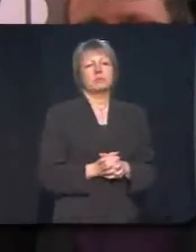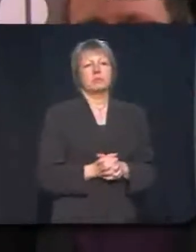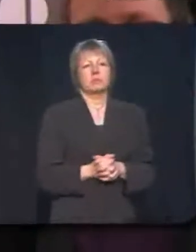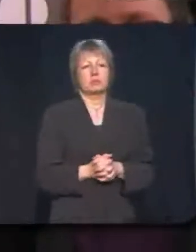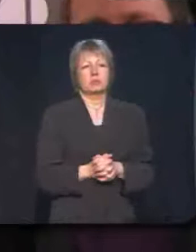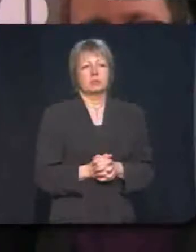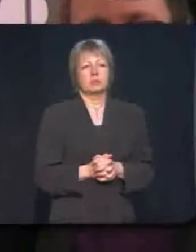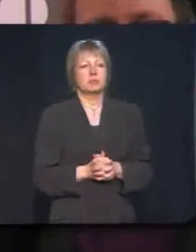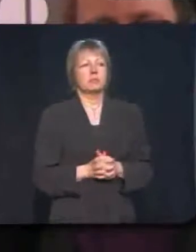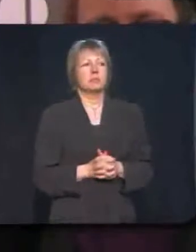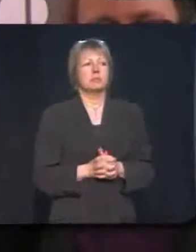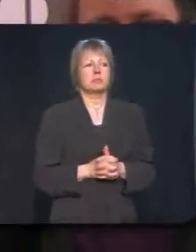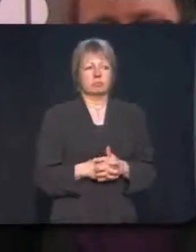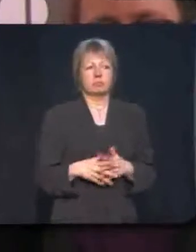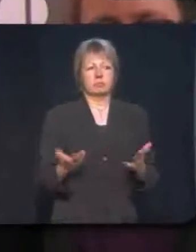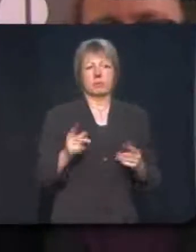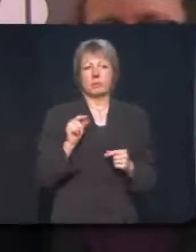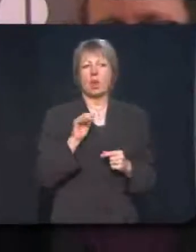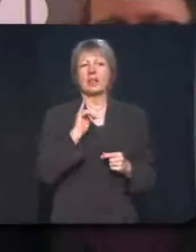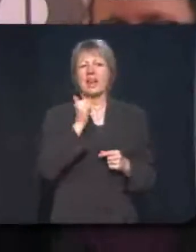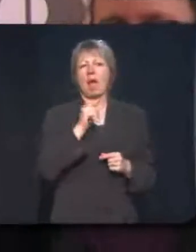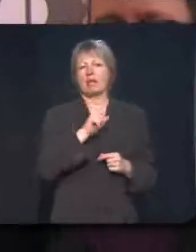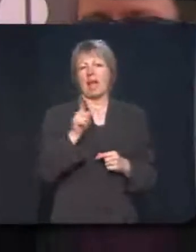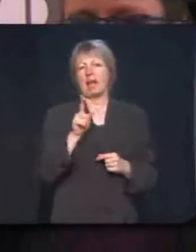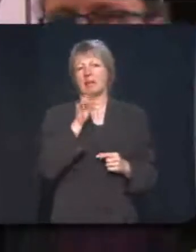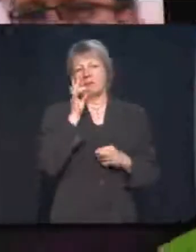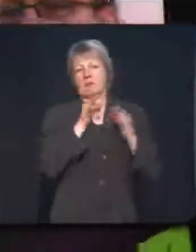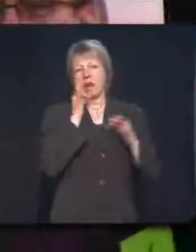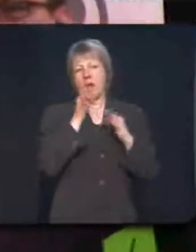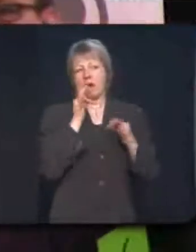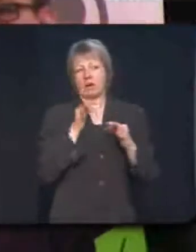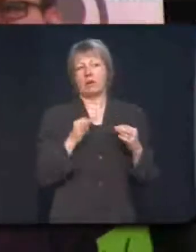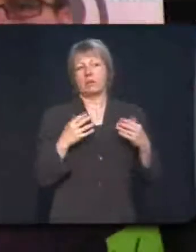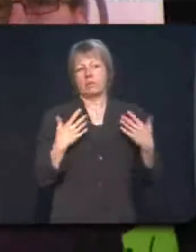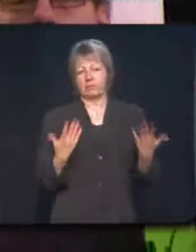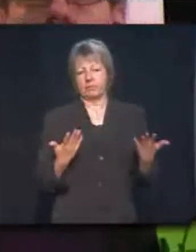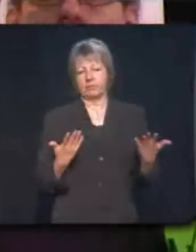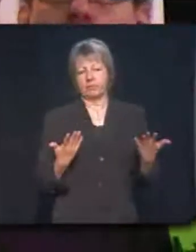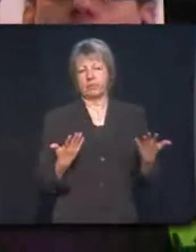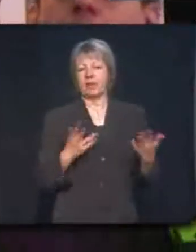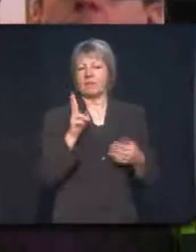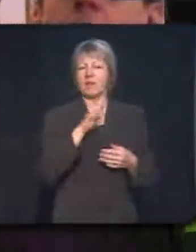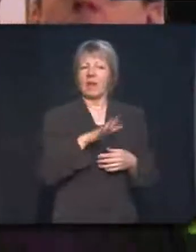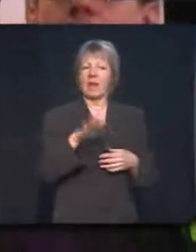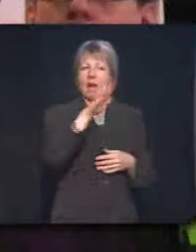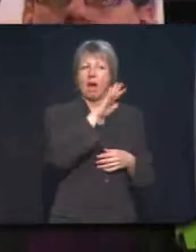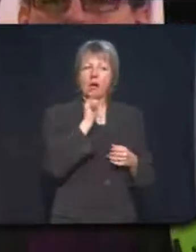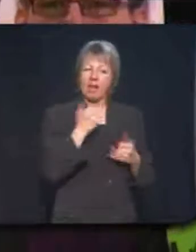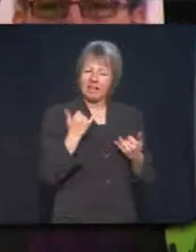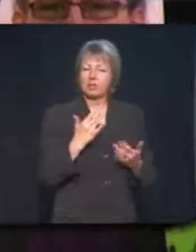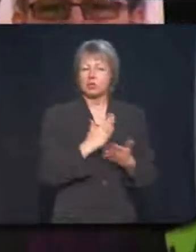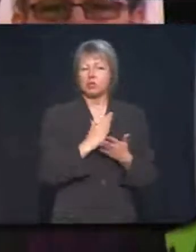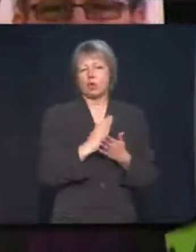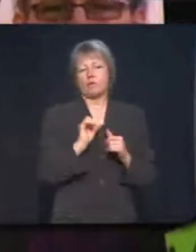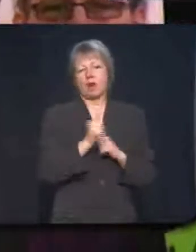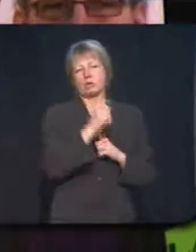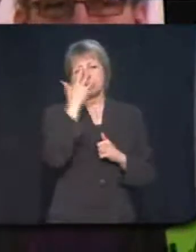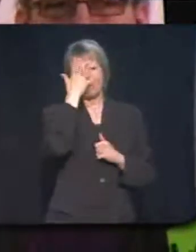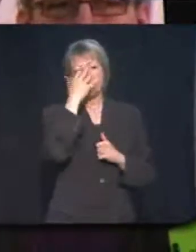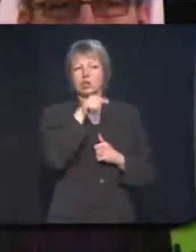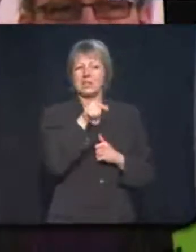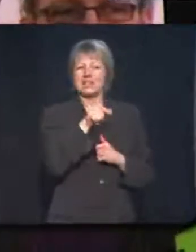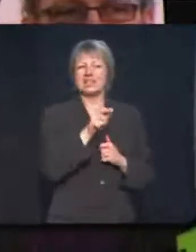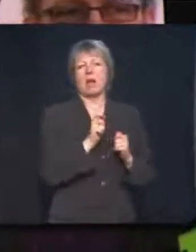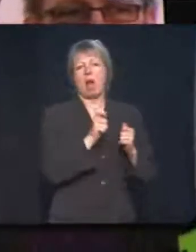ja Nein Frage wer könnte sich zum jetzigen Zeitpunkt schon vorstellen diesen Antrag anzunehmen